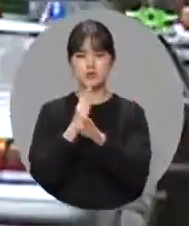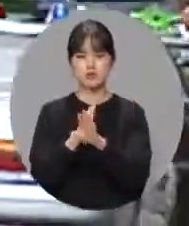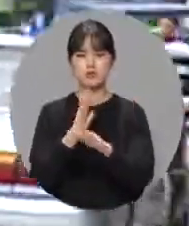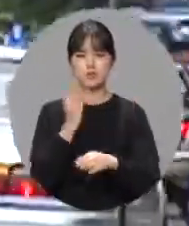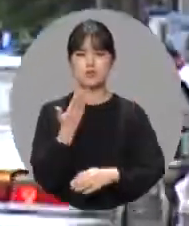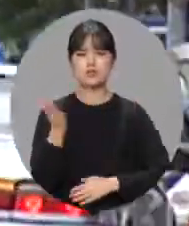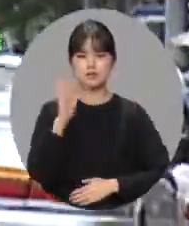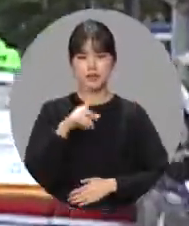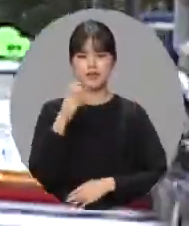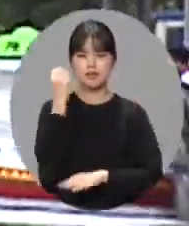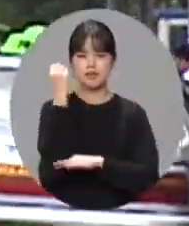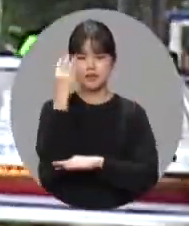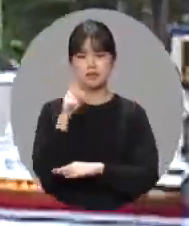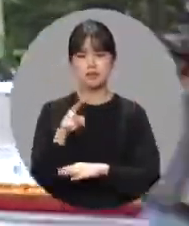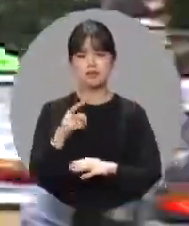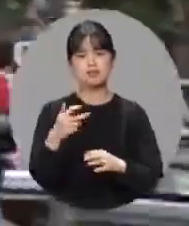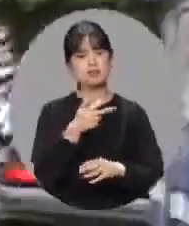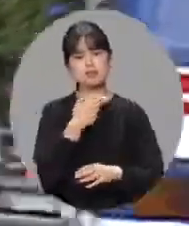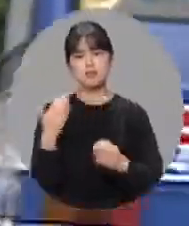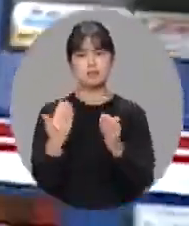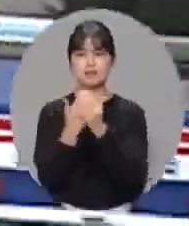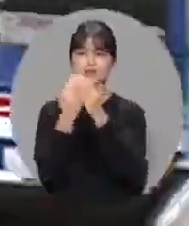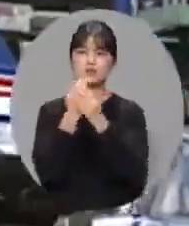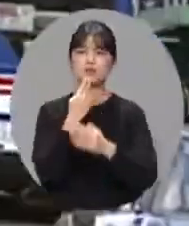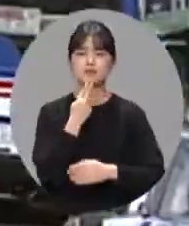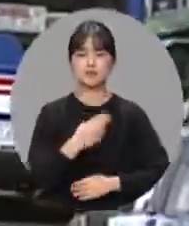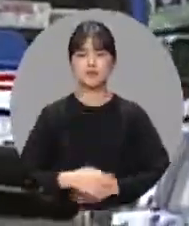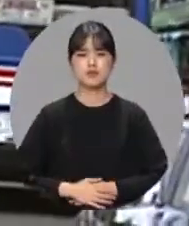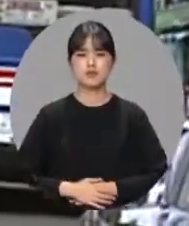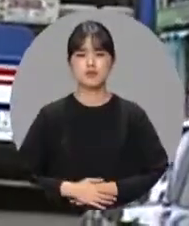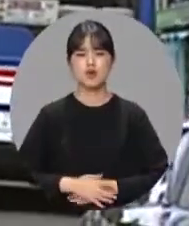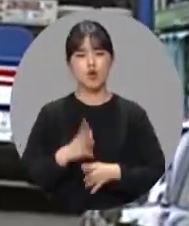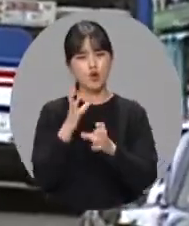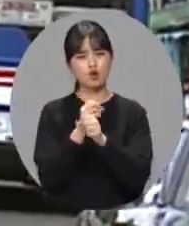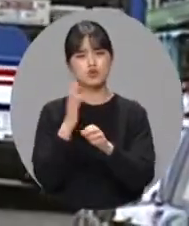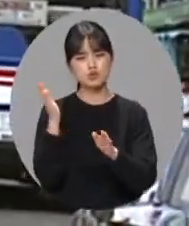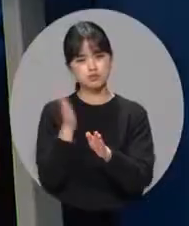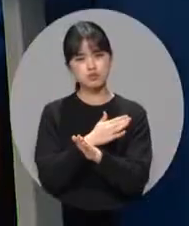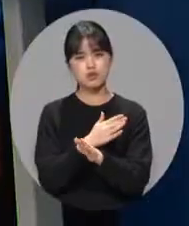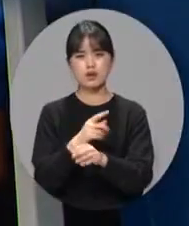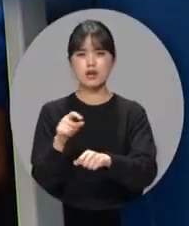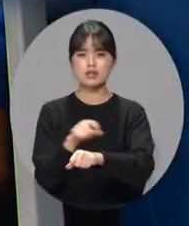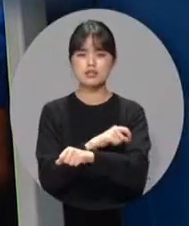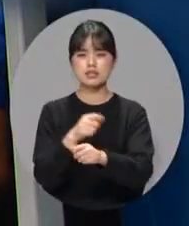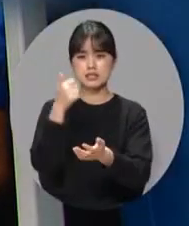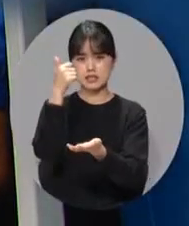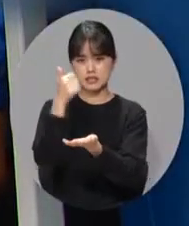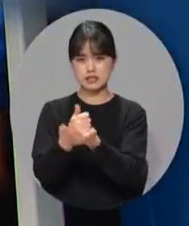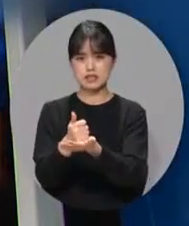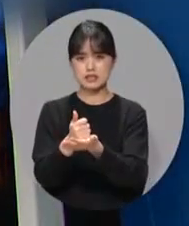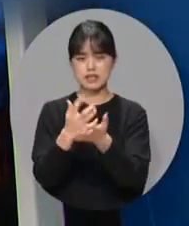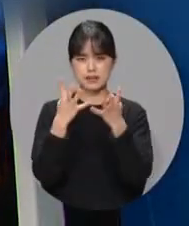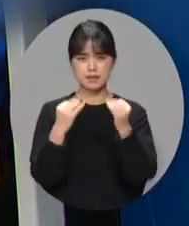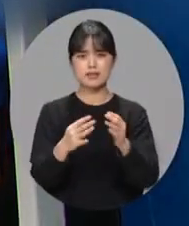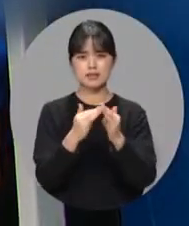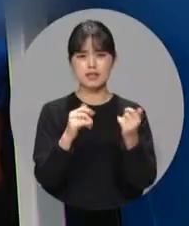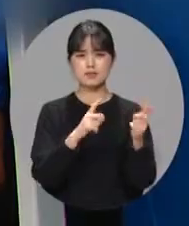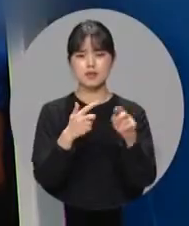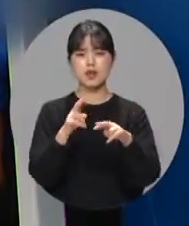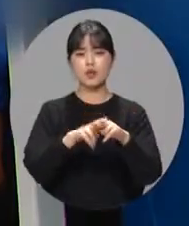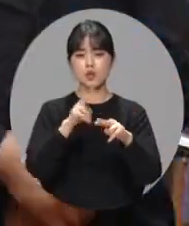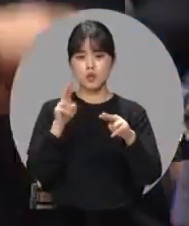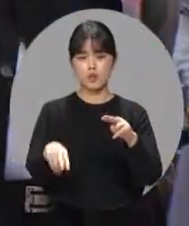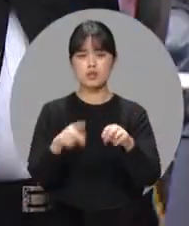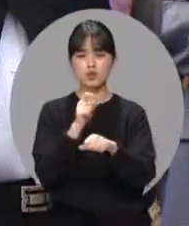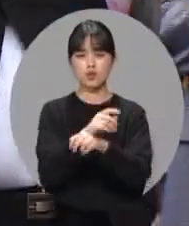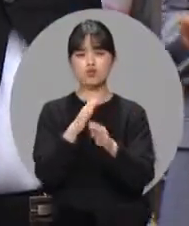지방자치의 근본 체질은 크게 발전하지 못했습니다. 언제부터인가 특히 단체장은 다수의 퇴직 공무원들과